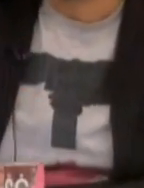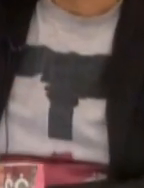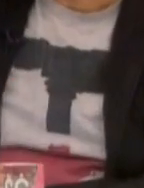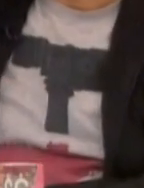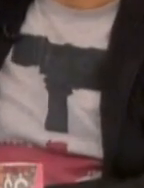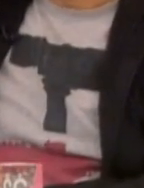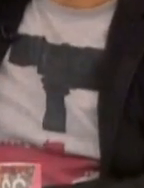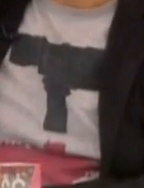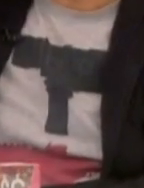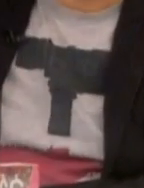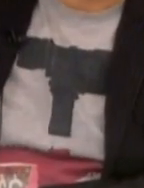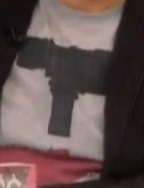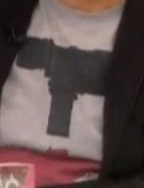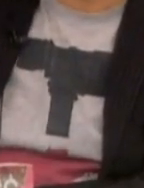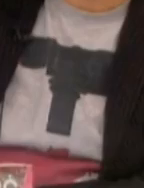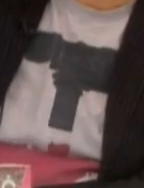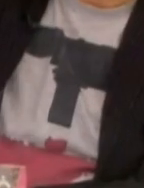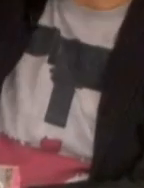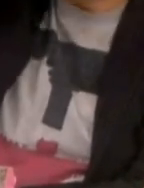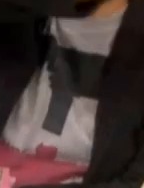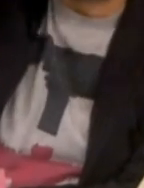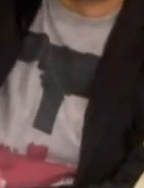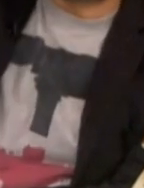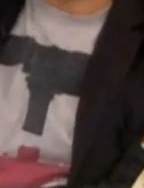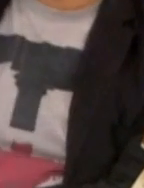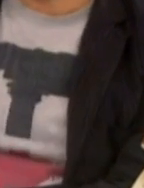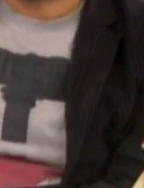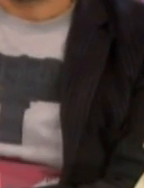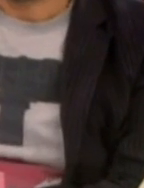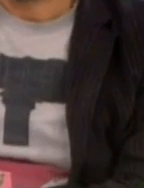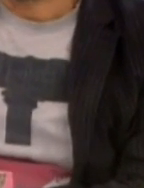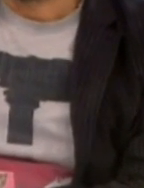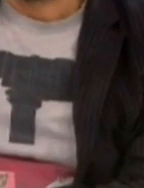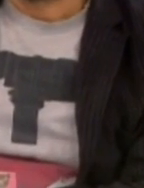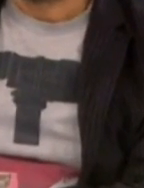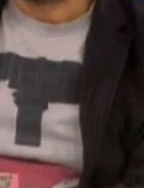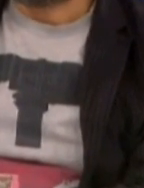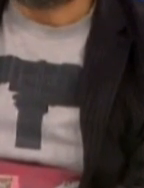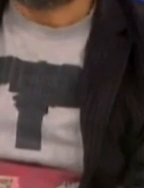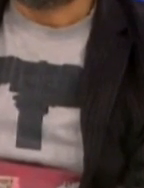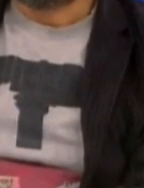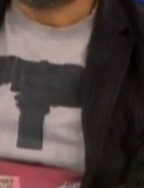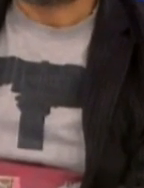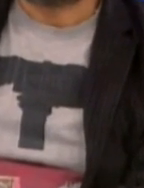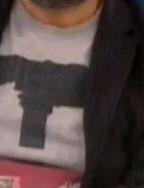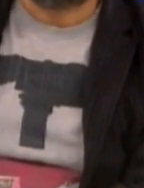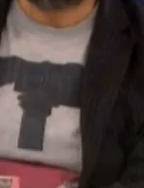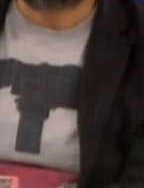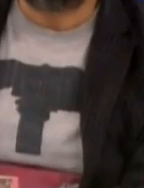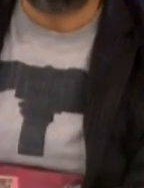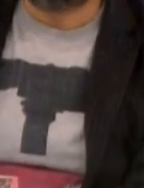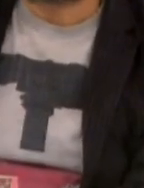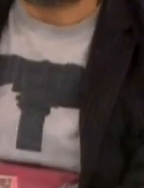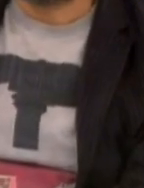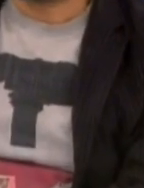özelliği 70'li yıllarda yapılan efendim köprü de değil. Elbette. Yani